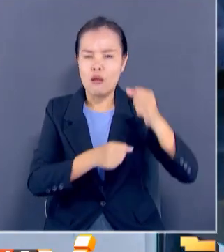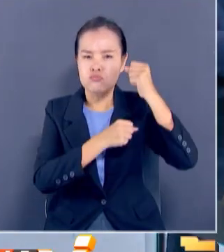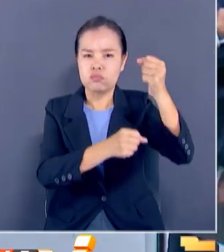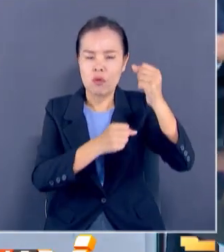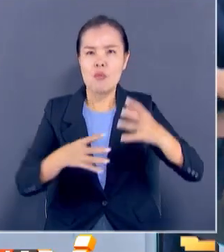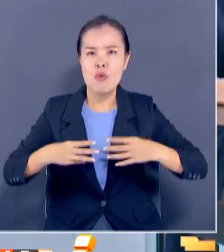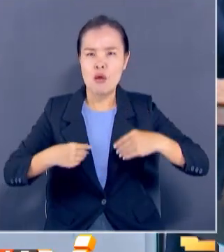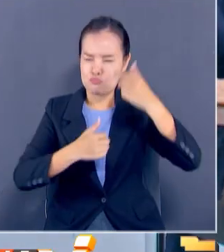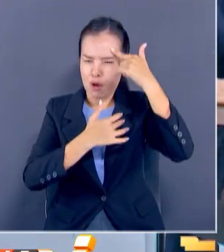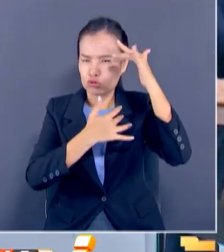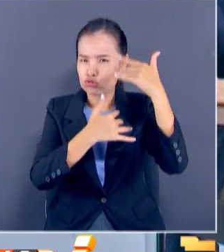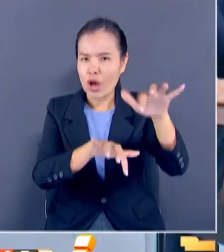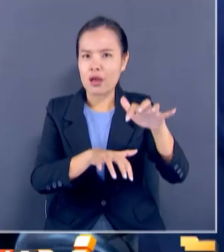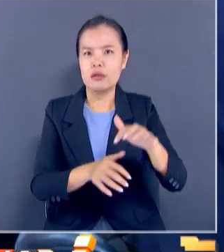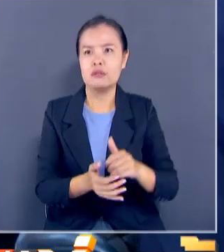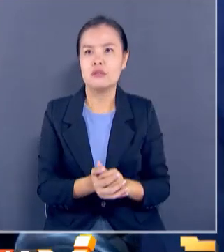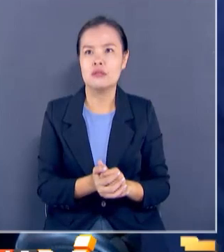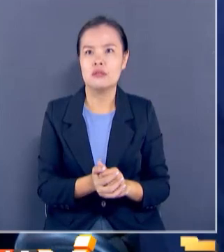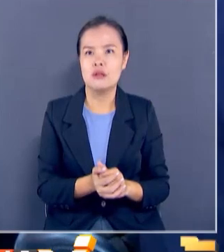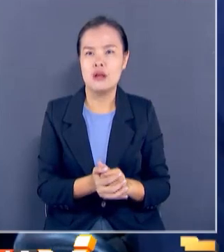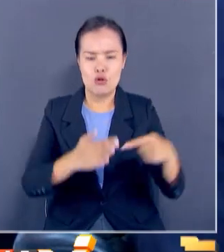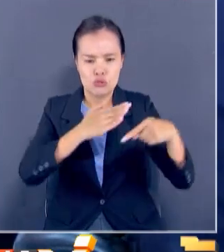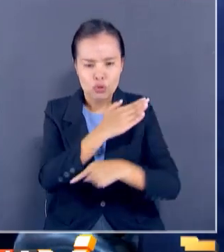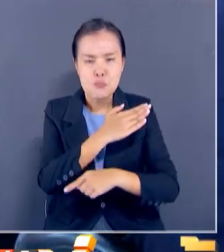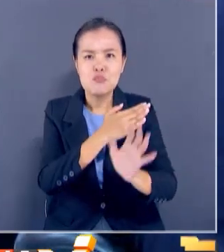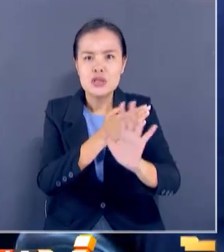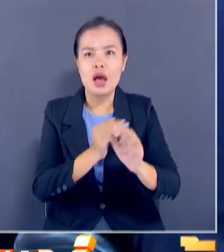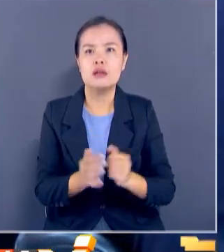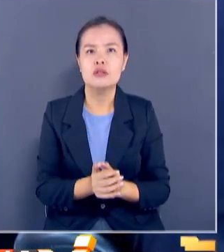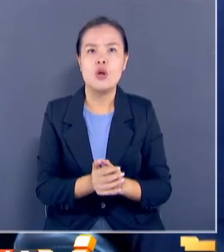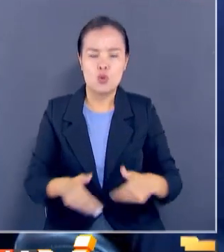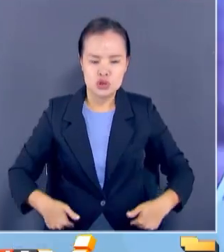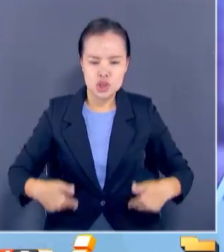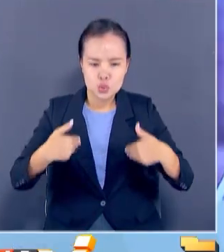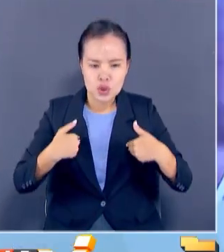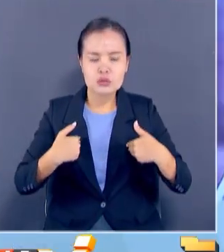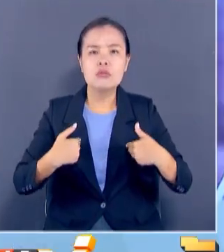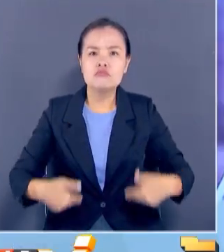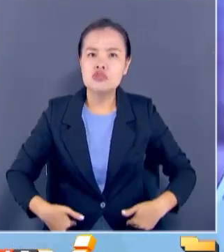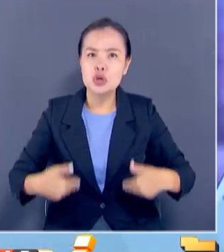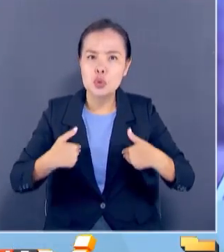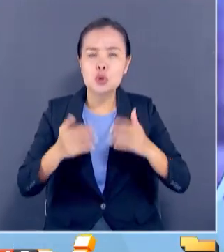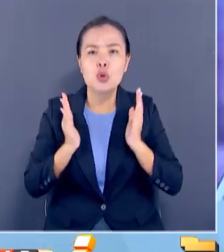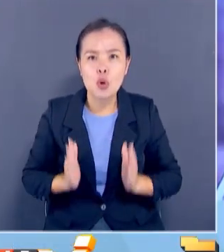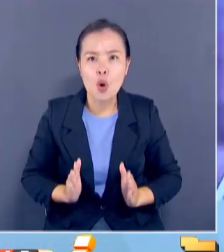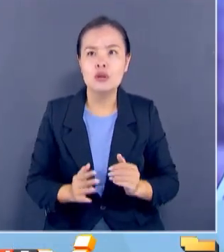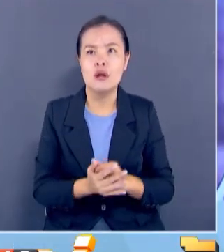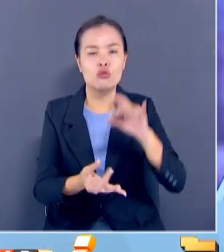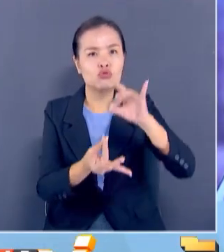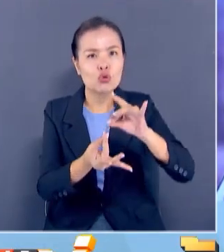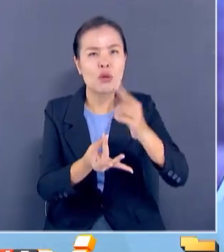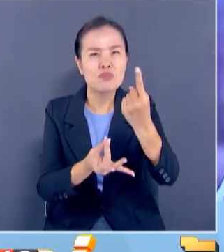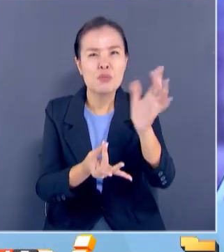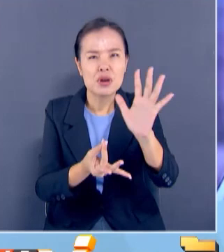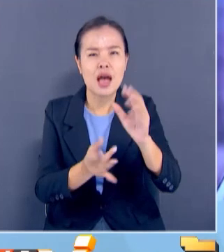โอ้อย่าไปสนใจมันดิเรื่องนี้ไม่ใช่เรื่องทุจริตครับถ้ามันเป็นเรื่องความเป็นความตายของคน ม ันไม่แค่จังหวัดสุโขทัยอย่างเดียว